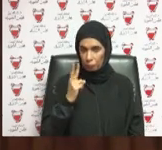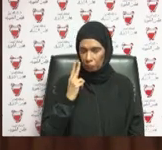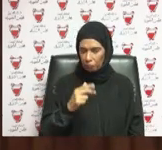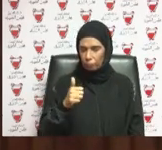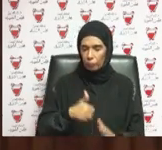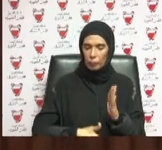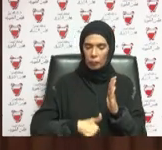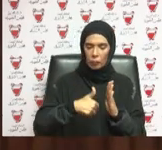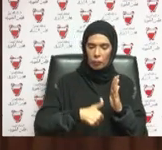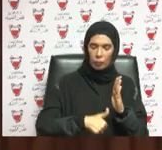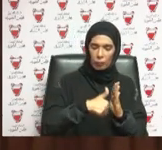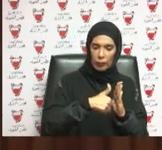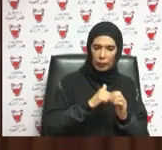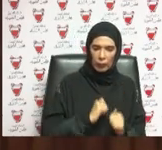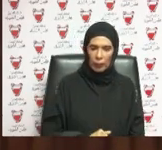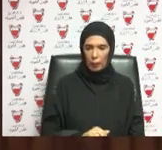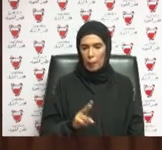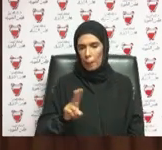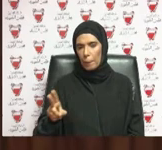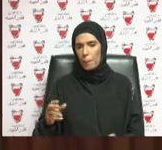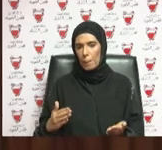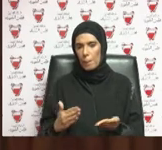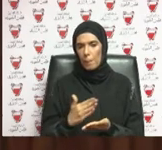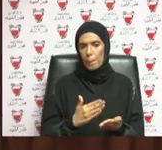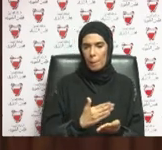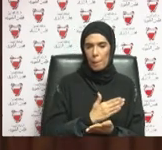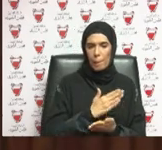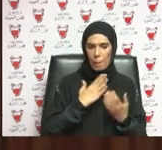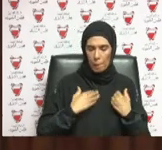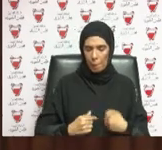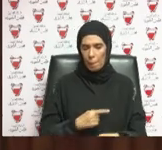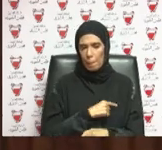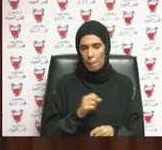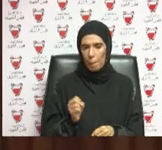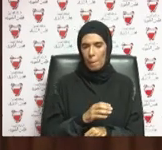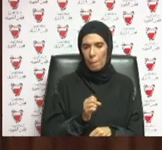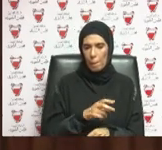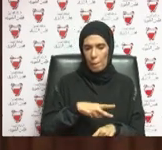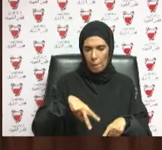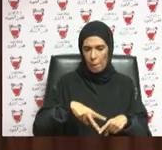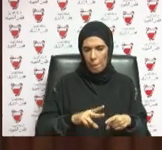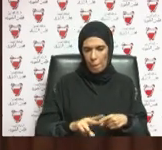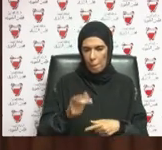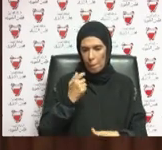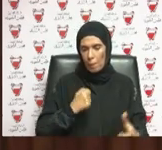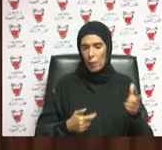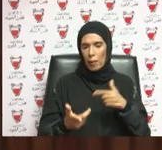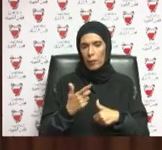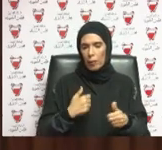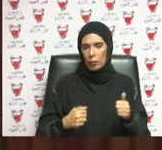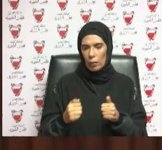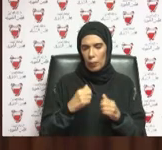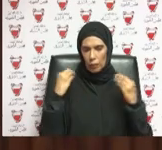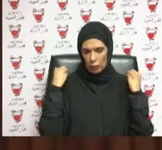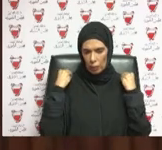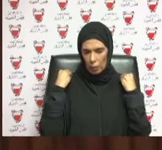إنجازات سموه في مجالات عدة كالصحة والتعليم والصناعة والتجارة والرياضة